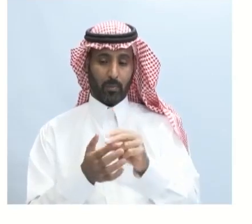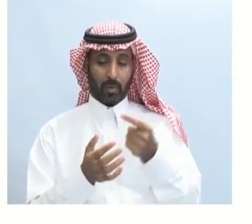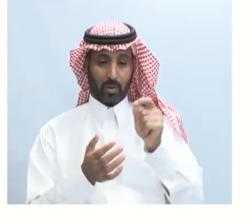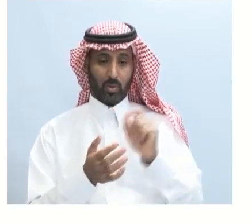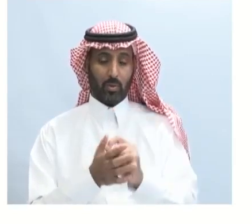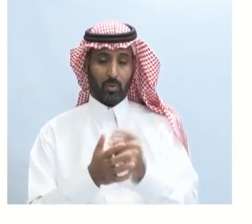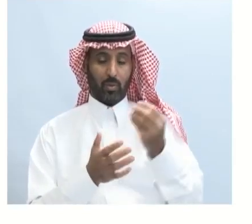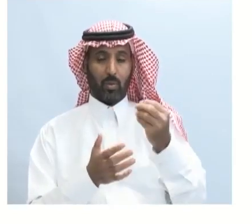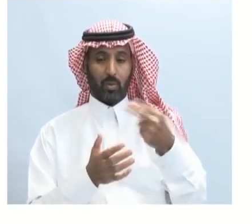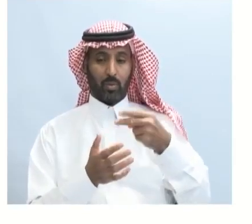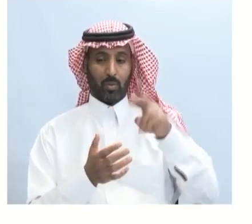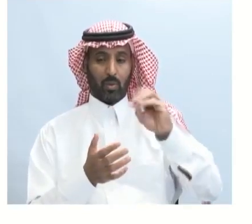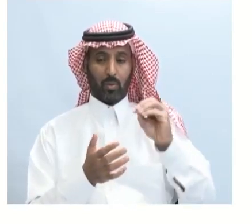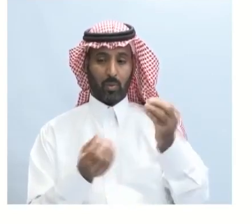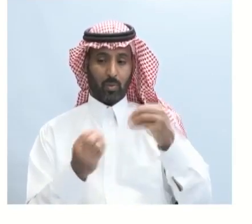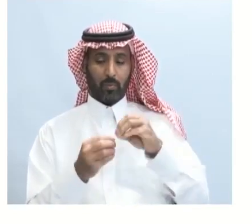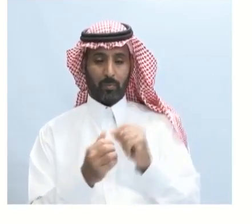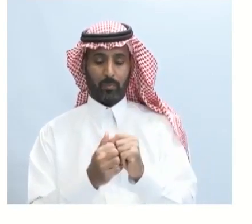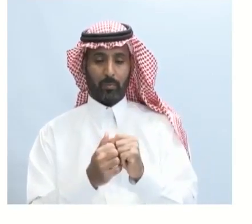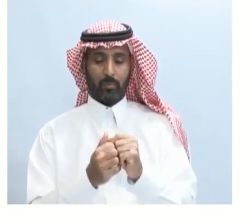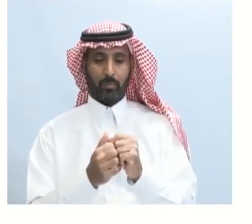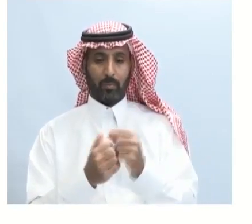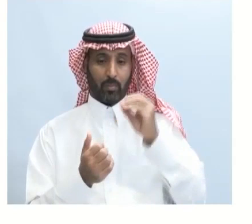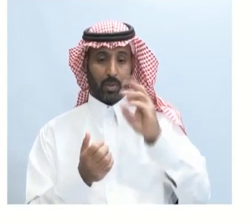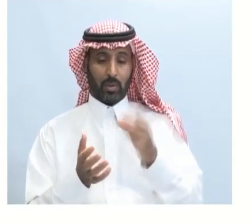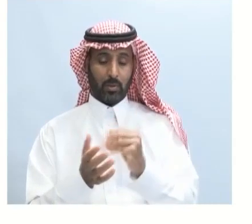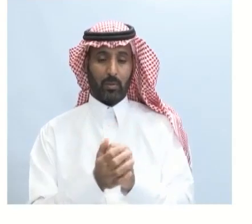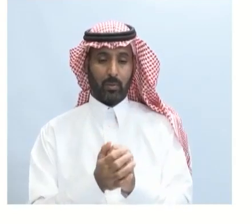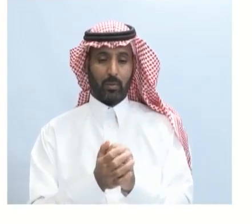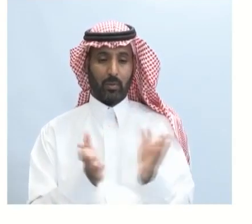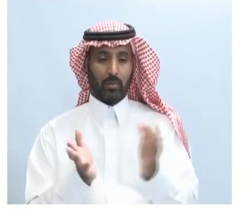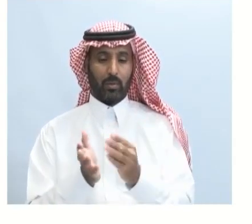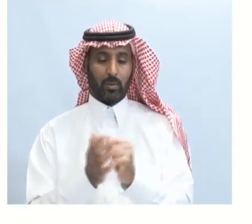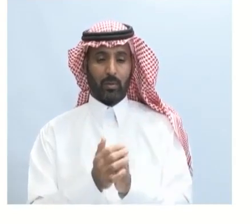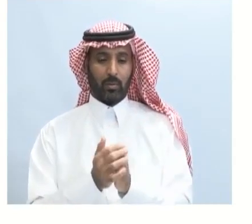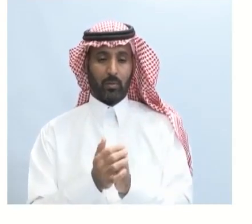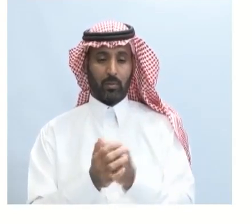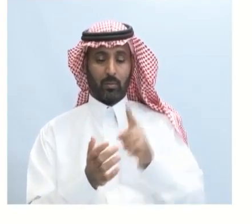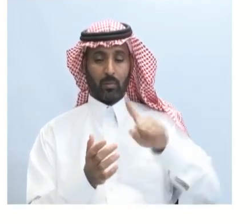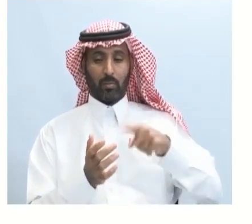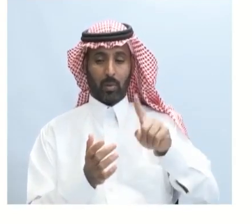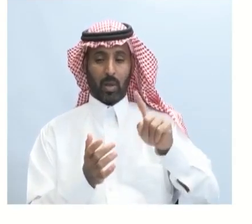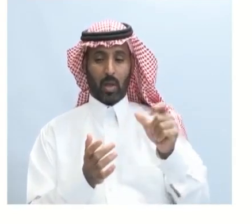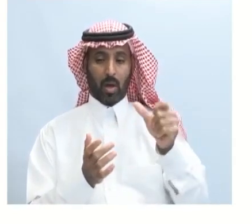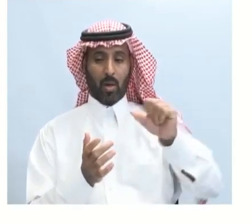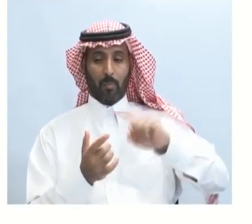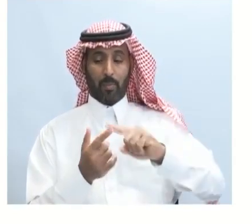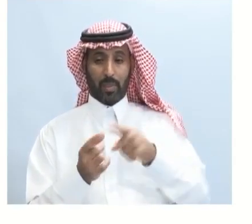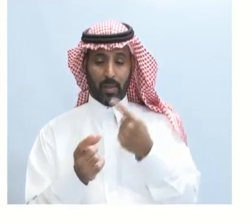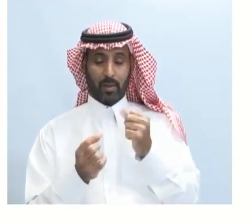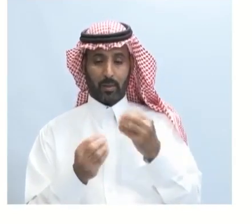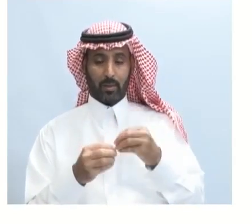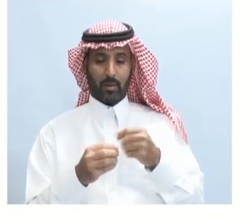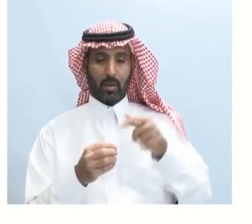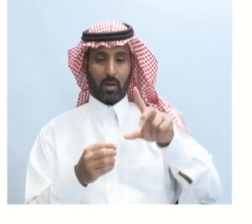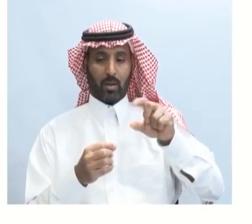ما ونضيف بعد ذلك الاكسجين اعطاني بروبانال وهو اليد